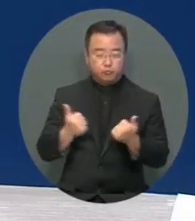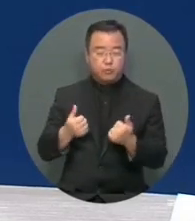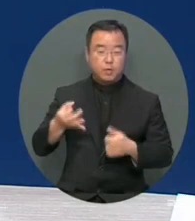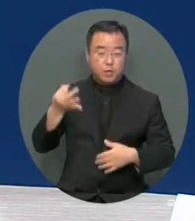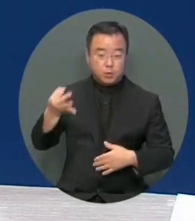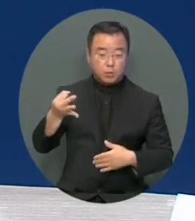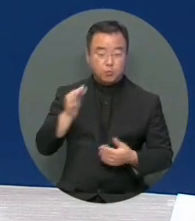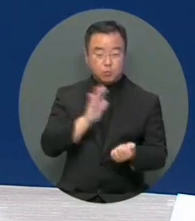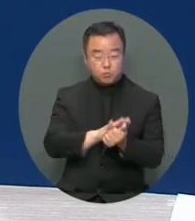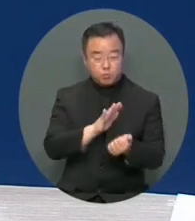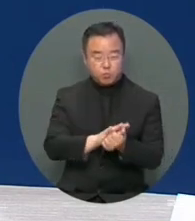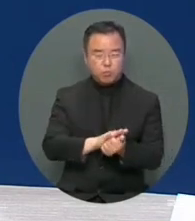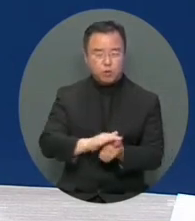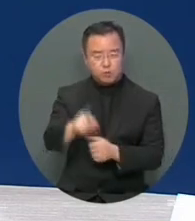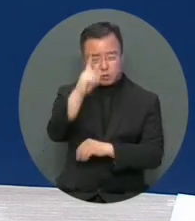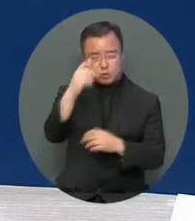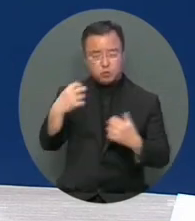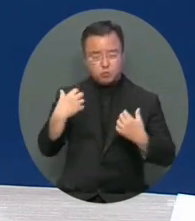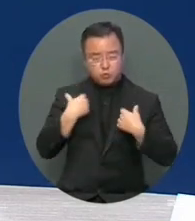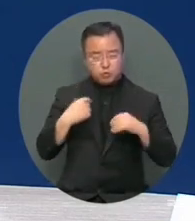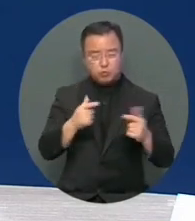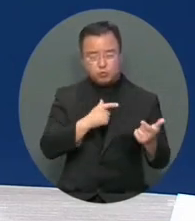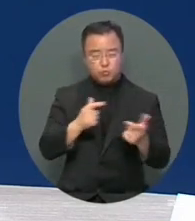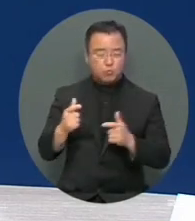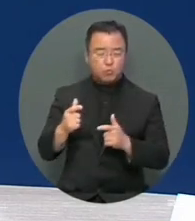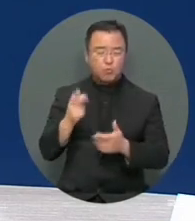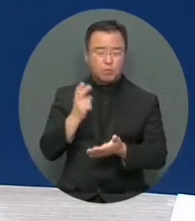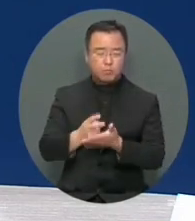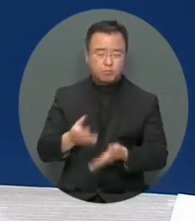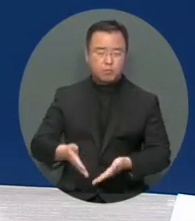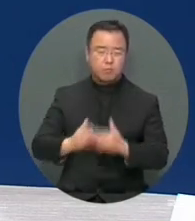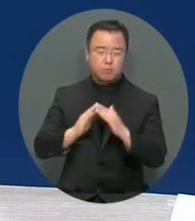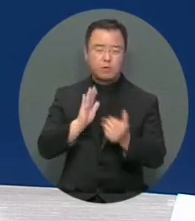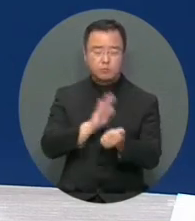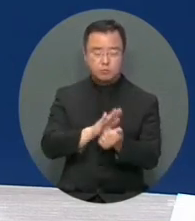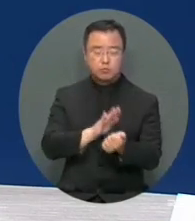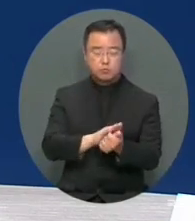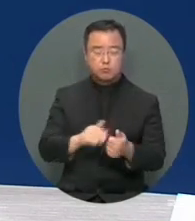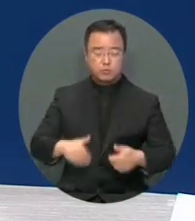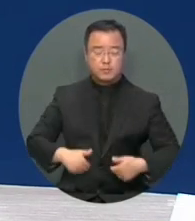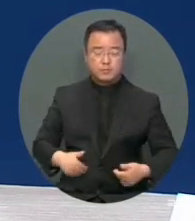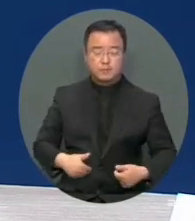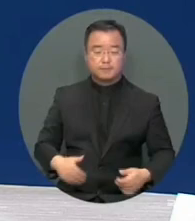재정적으로나 입법적으로나 적극 협력하고 지원해야 한다고 생각합니다.